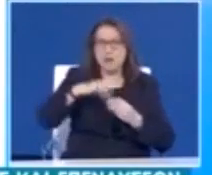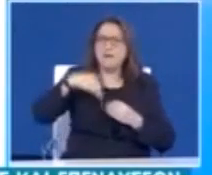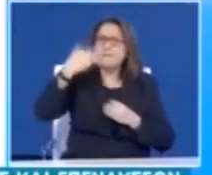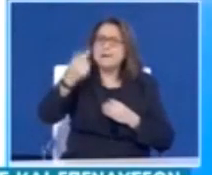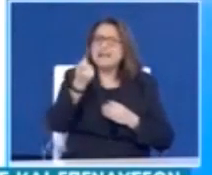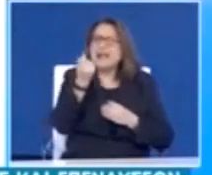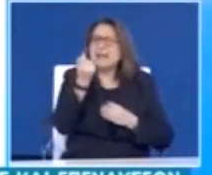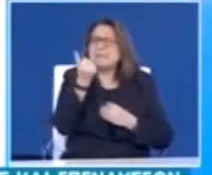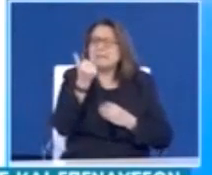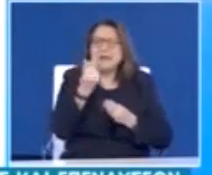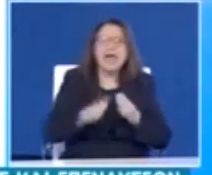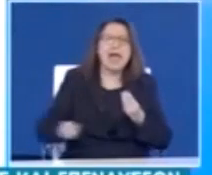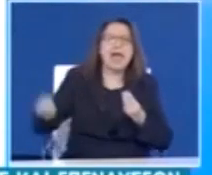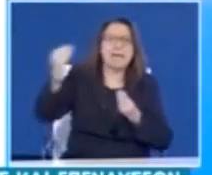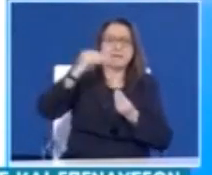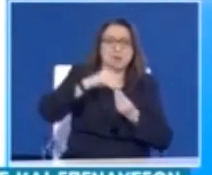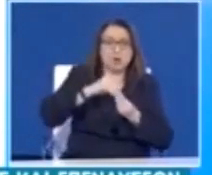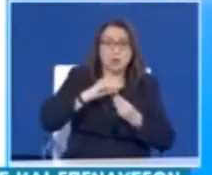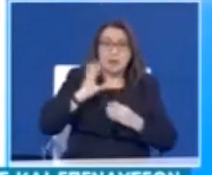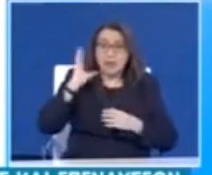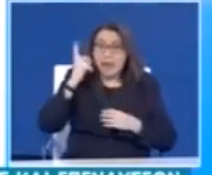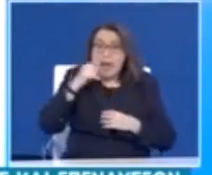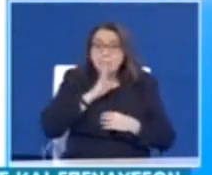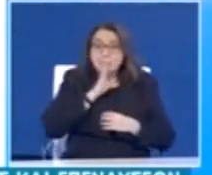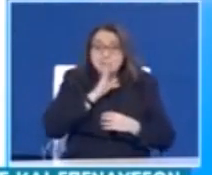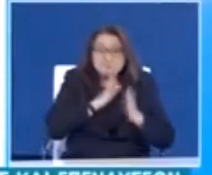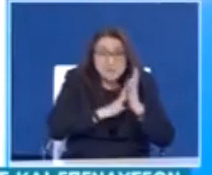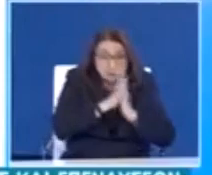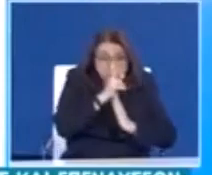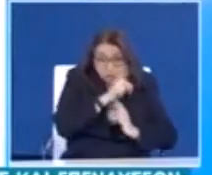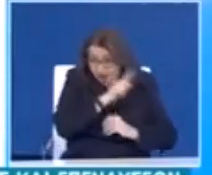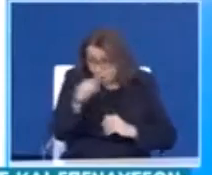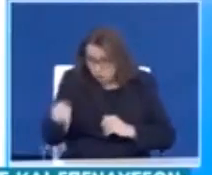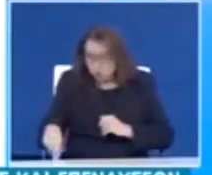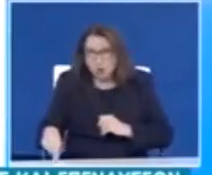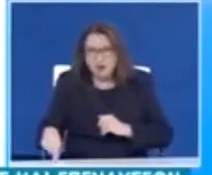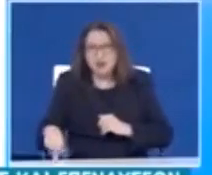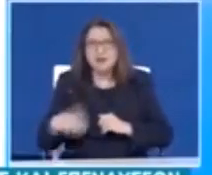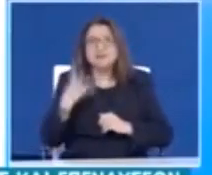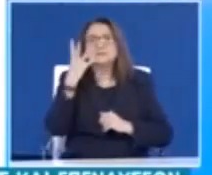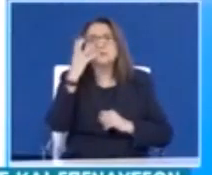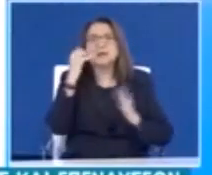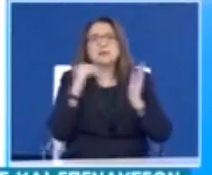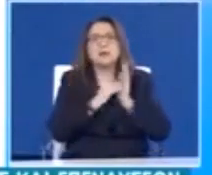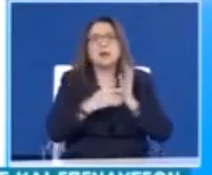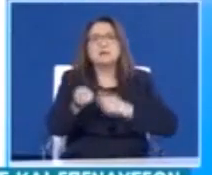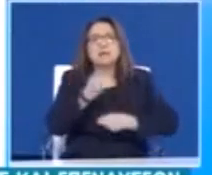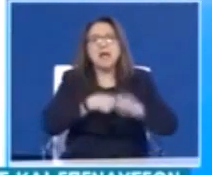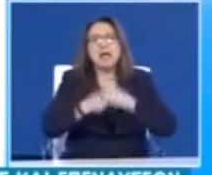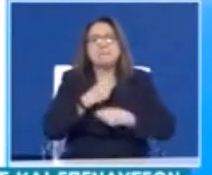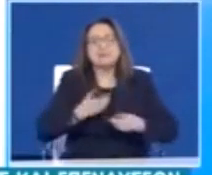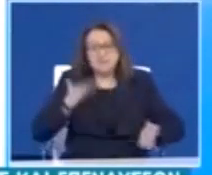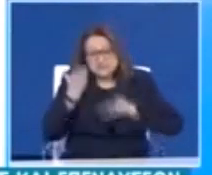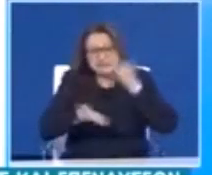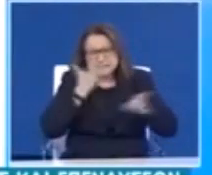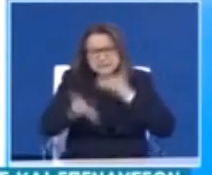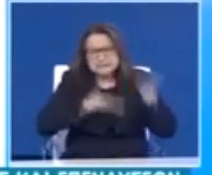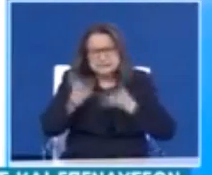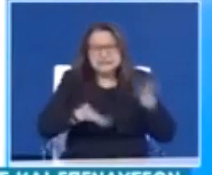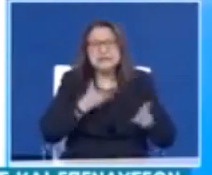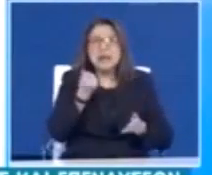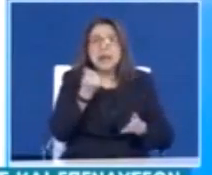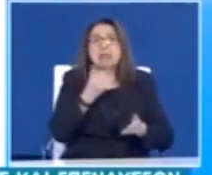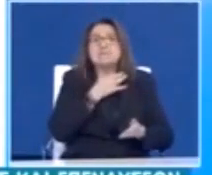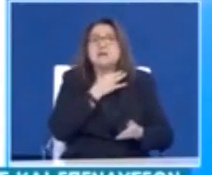από 40.000 επιπλέον επιχειρήσεις μπήκαν για να κάνουν αίτηση επαφής και παροχής ρευστότητας μέσα από αυτό το εργαλείο.